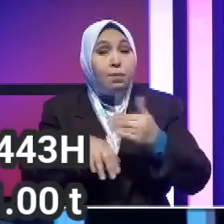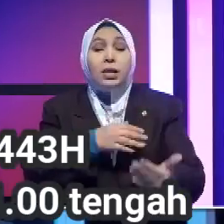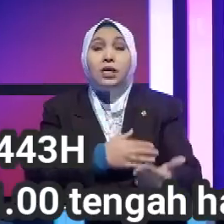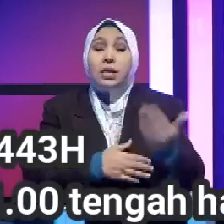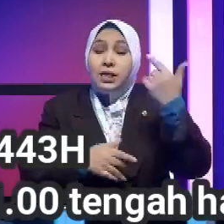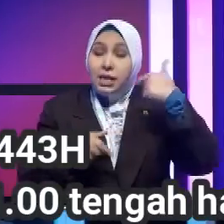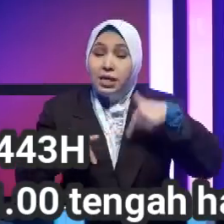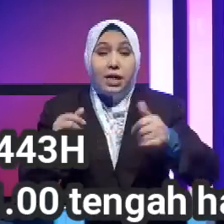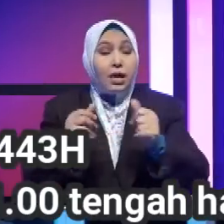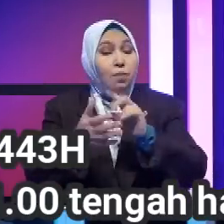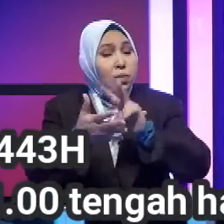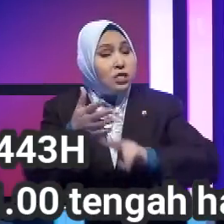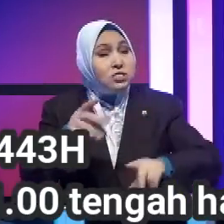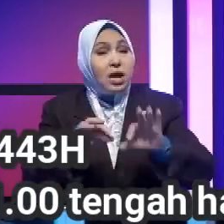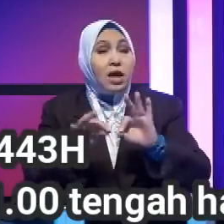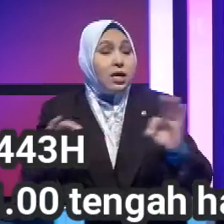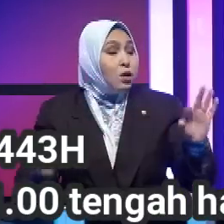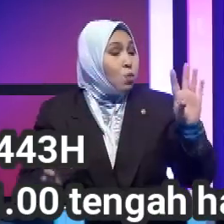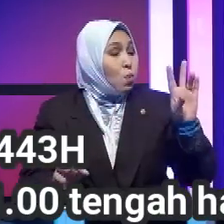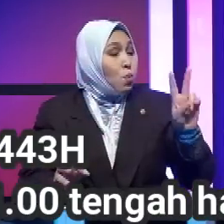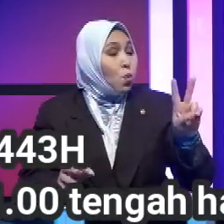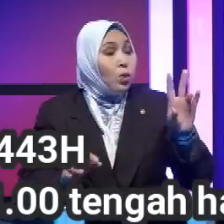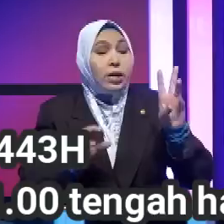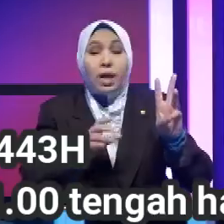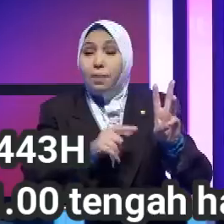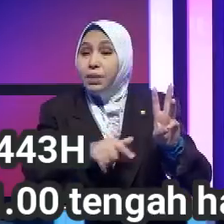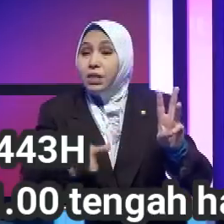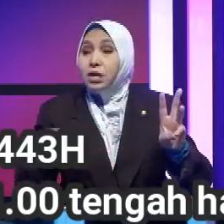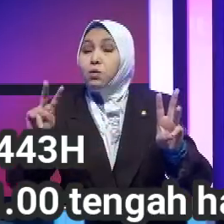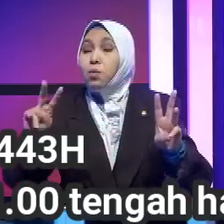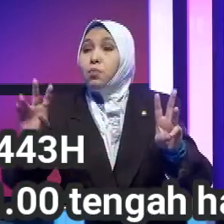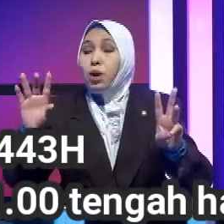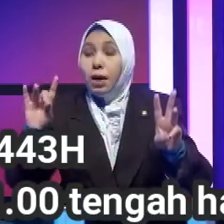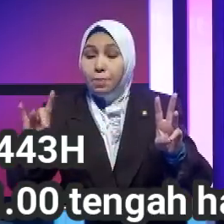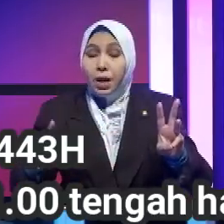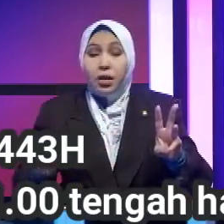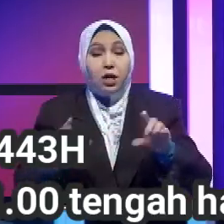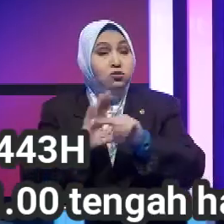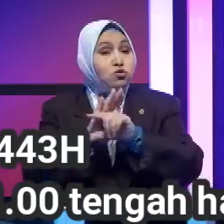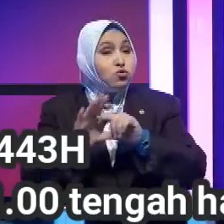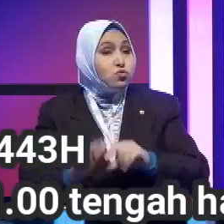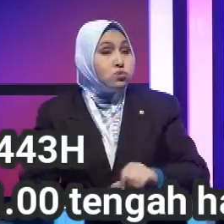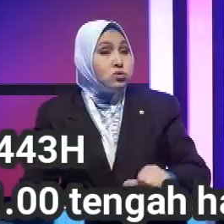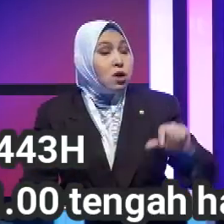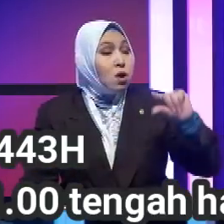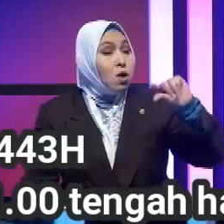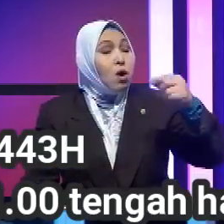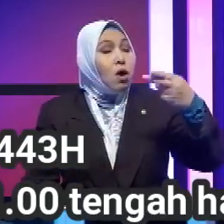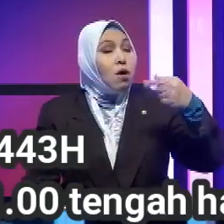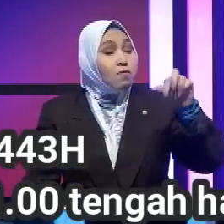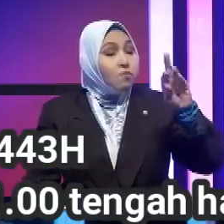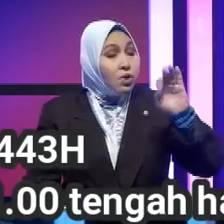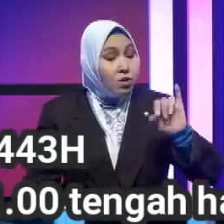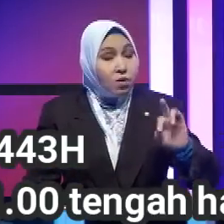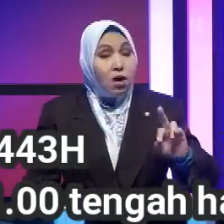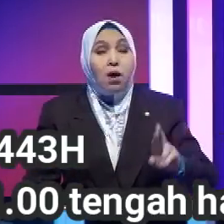dengan membaca daripada ayat 26 hingga 28 surah Ghafir.